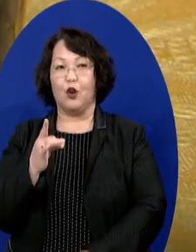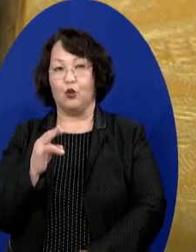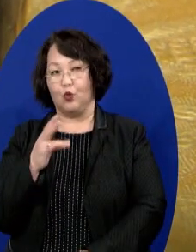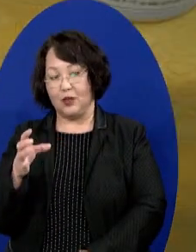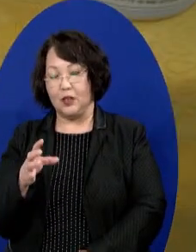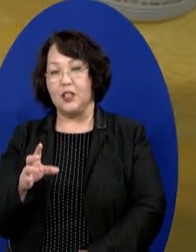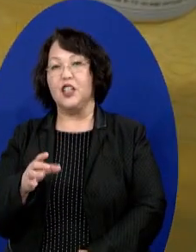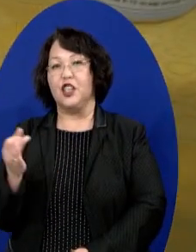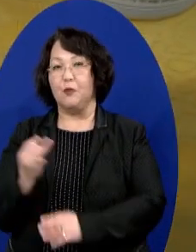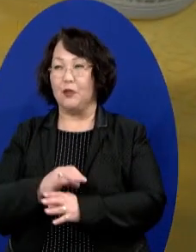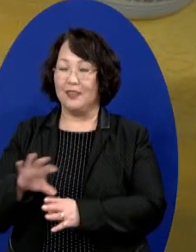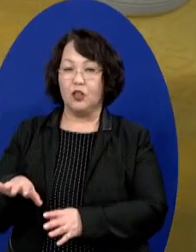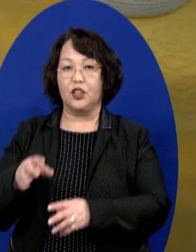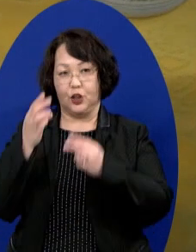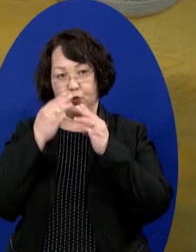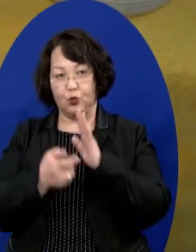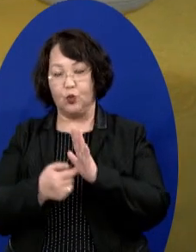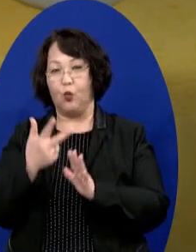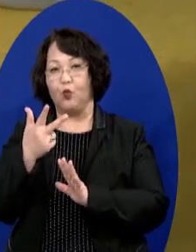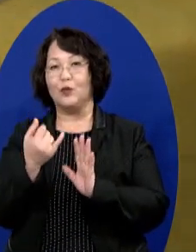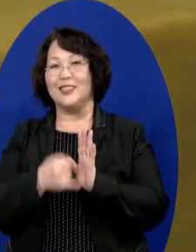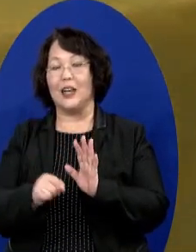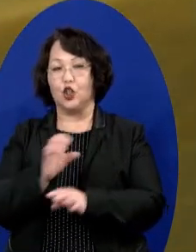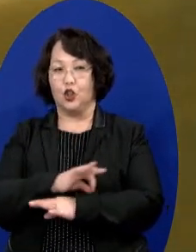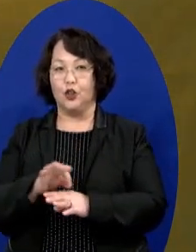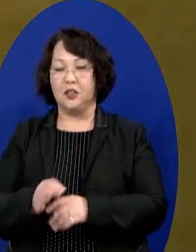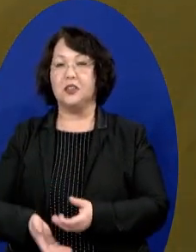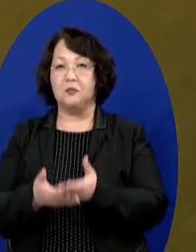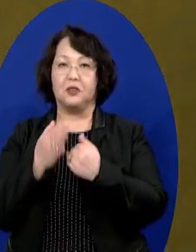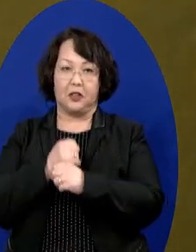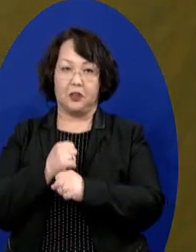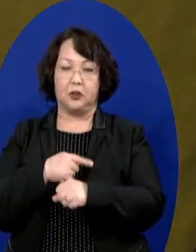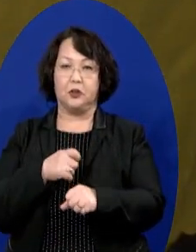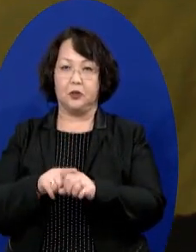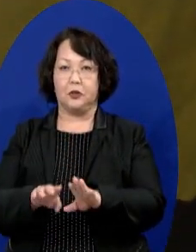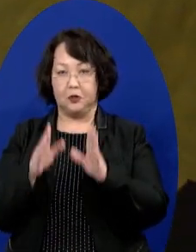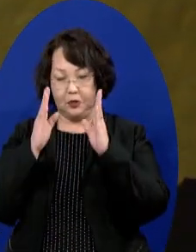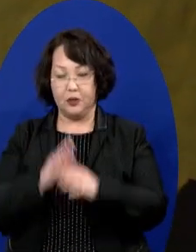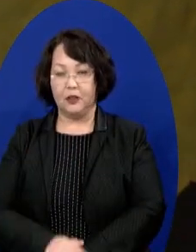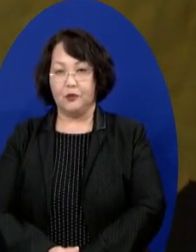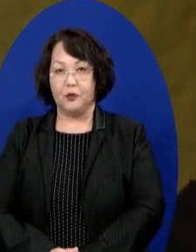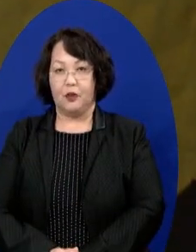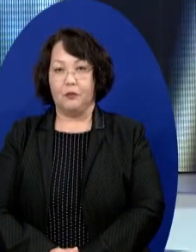орлох, шинжлэх ухаанд суурилсан 360 гаруй төслийг дэмжиж ажиллах зорилт тавьжээ.